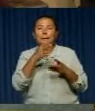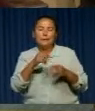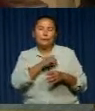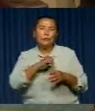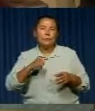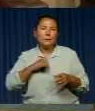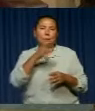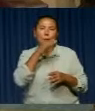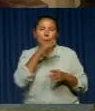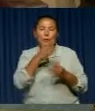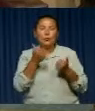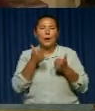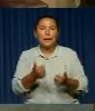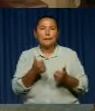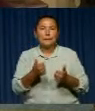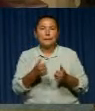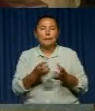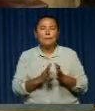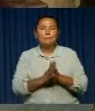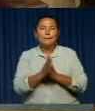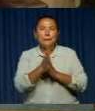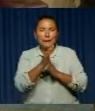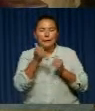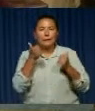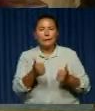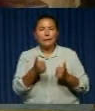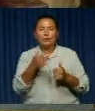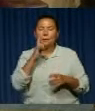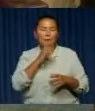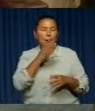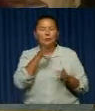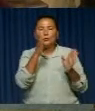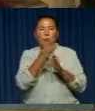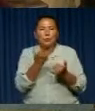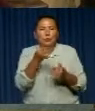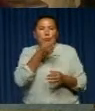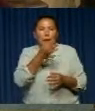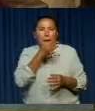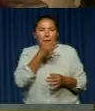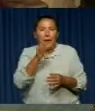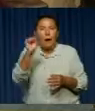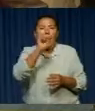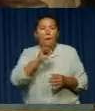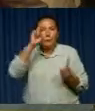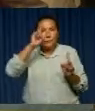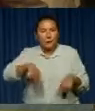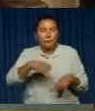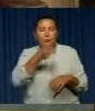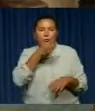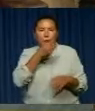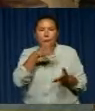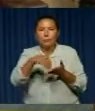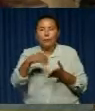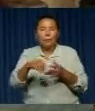маусымы жақсы неке осы піседі осы жетіндей маусымға келген жоқ біз әлі. Біздер оны тамыз айында, оны біз жақсы білеміз. Бізге қазір